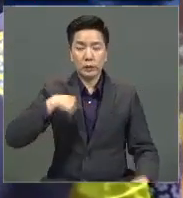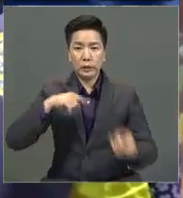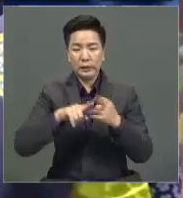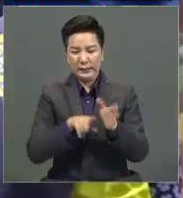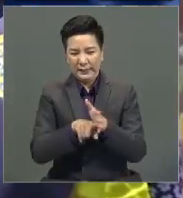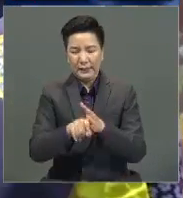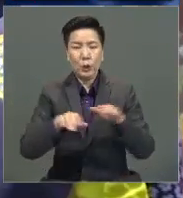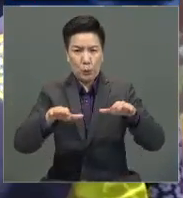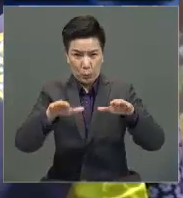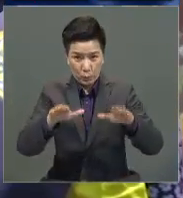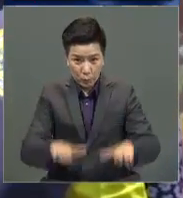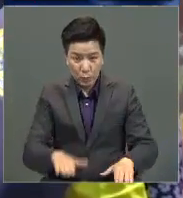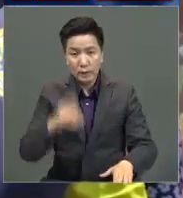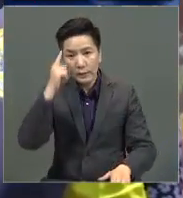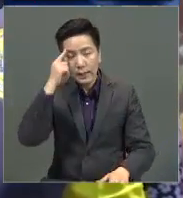ทั่วโลกมากที่สุดเพื่อที่จะให้ผู้ที่มาเยือนมั่นใจ